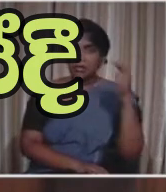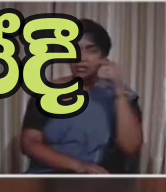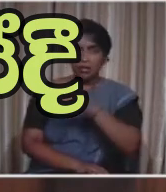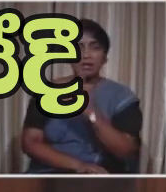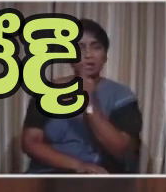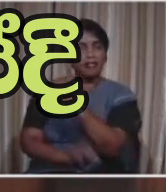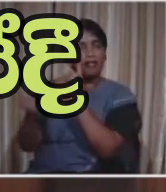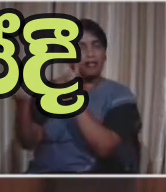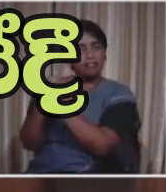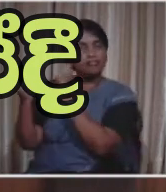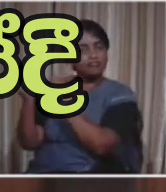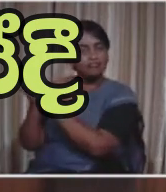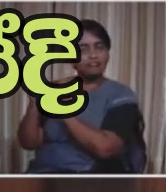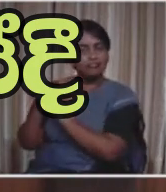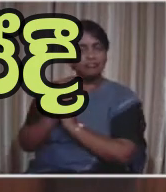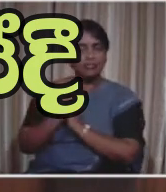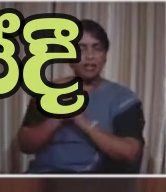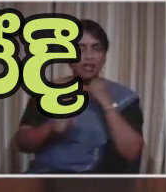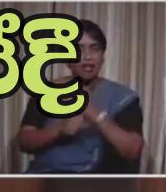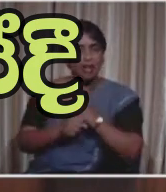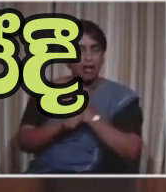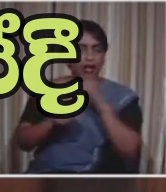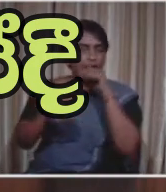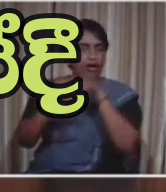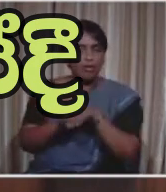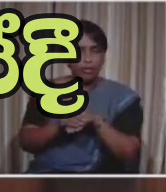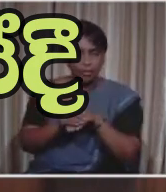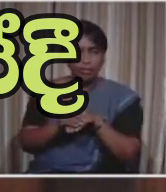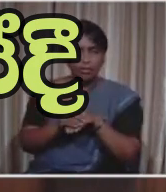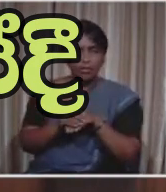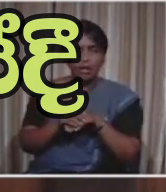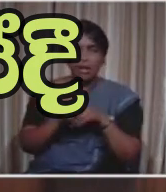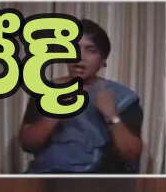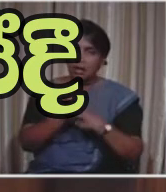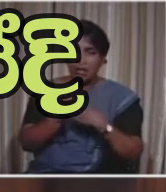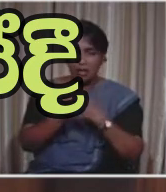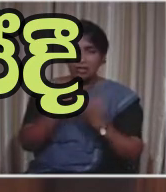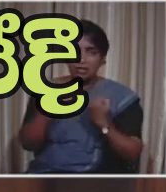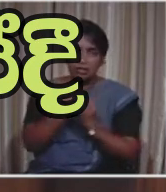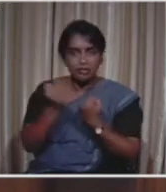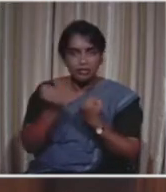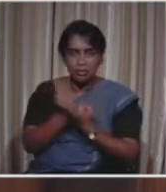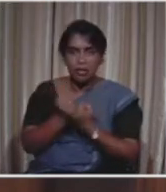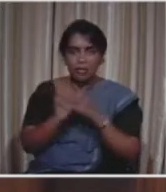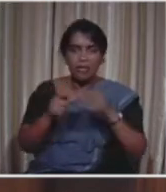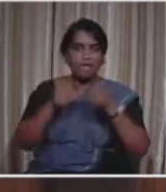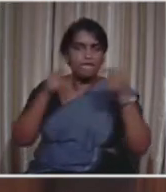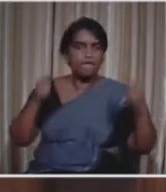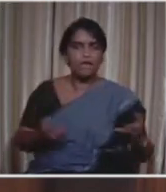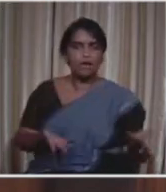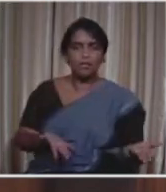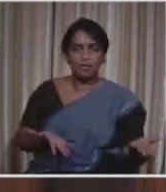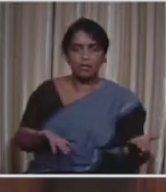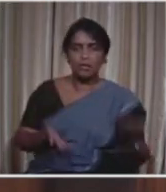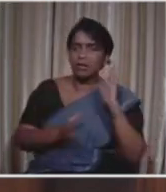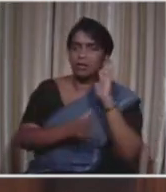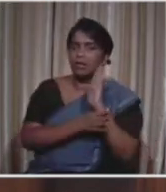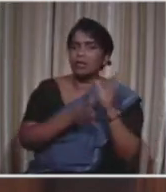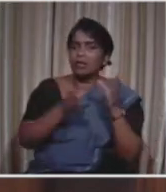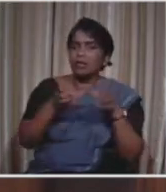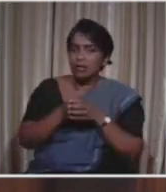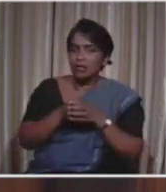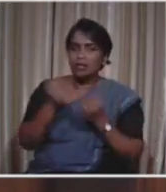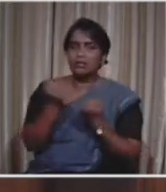තනියෙන් පුද්ගලයන්ගෙන් අහනවා ආණ්ඩු පක්ෂයේ ඉන්න සදාන සියඹලා පිටිය මහත්තයාට සපෝට් කරමු කියලා බලද්දි විපක්ෂේ ඉන්නේ අපි දැක්කද ශ්‍රී ලංකා නිදහස් පක්ෂේ